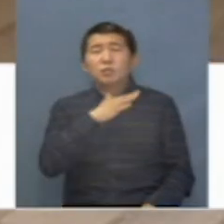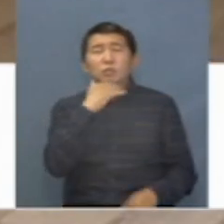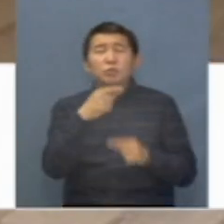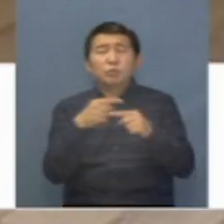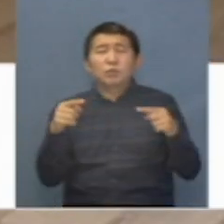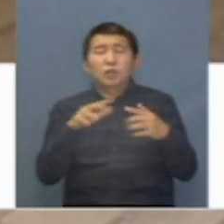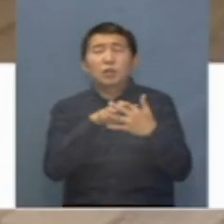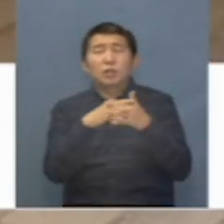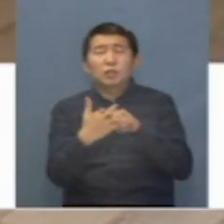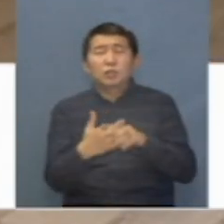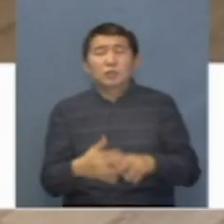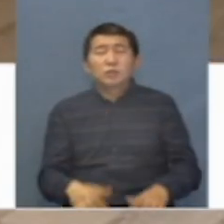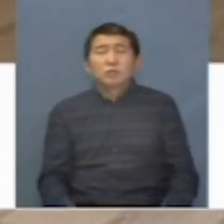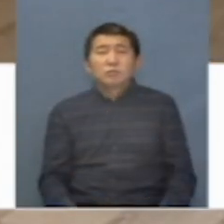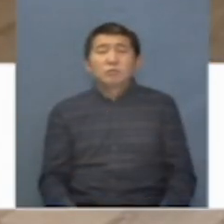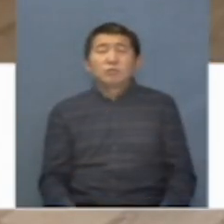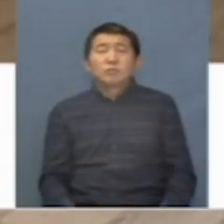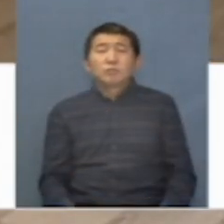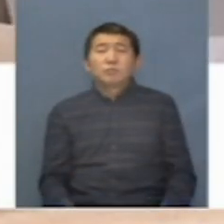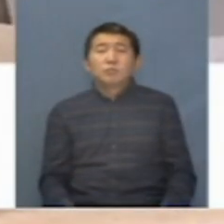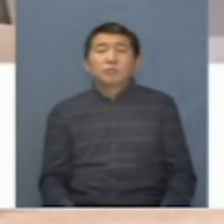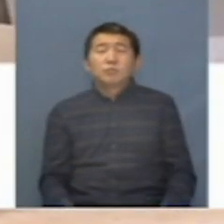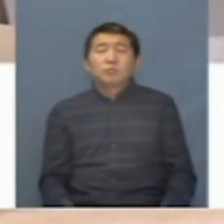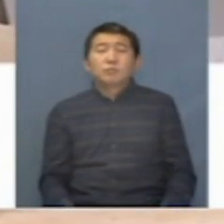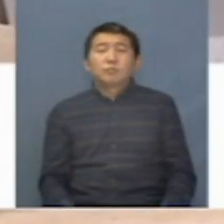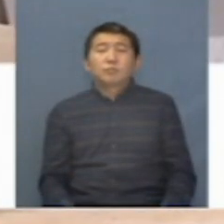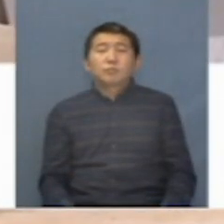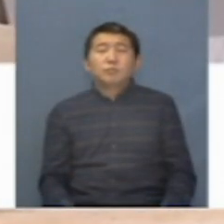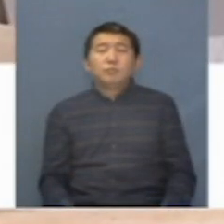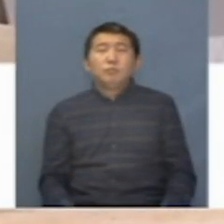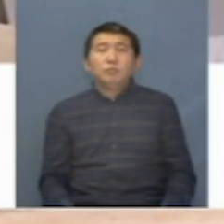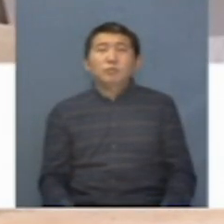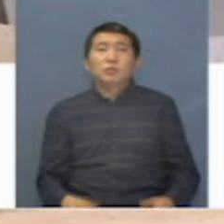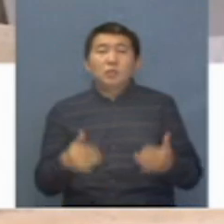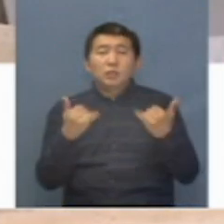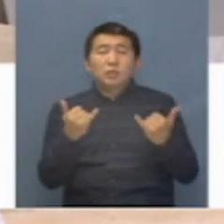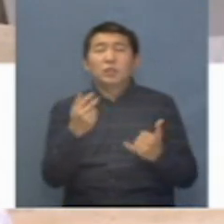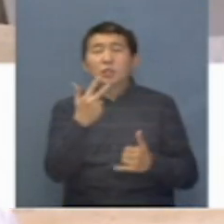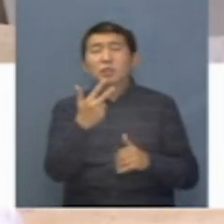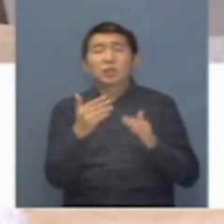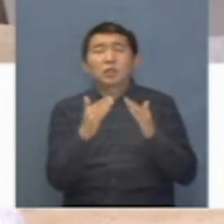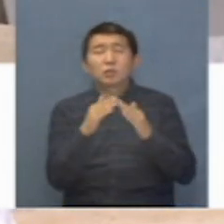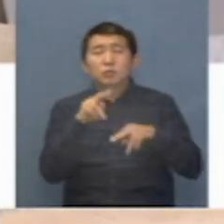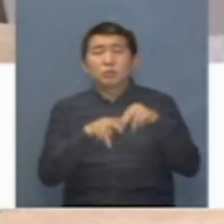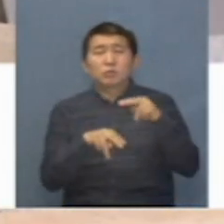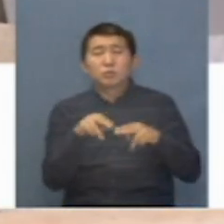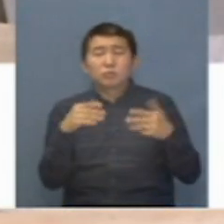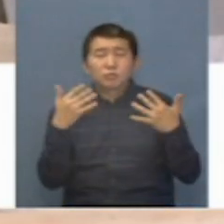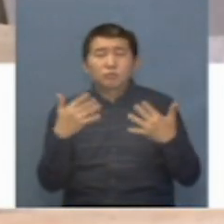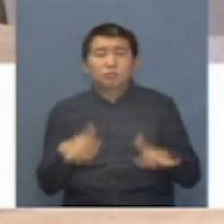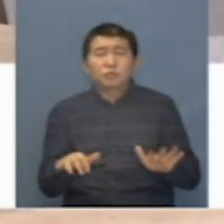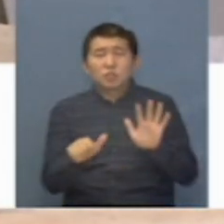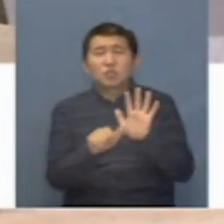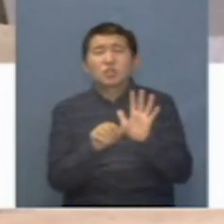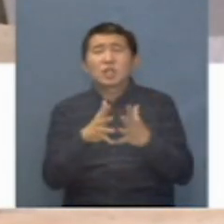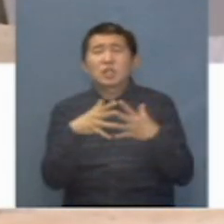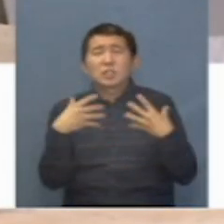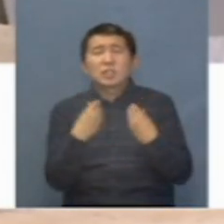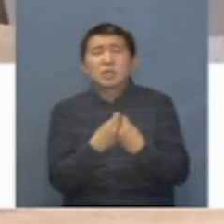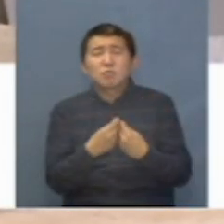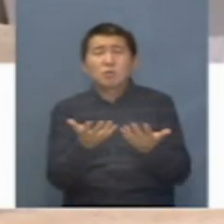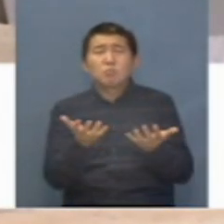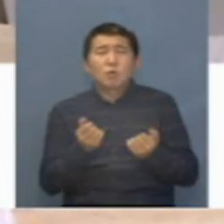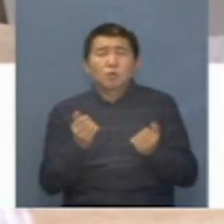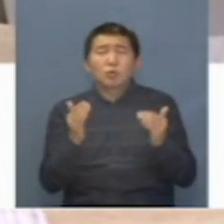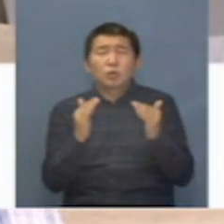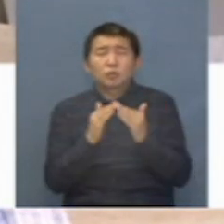ауылында көтеріліп жатқан 3 үйдің құрылысы аяқталуда. Қазір 3 үй салып қойды, 6 семьяға жақын арада Құдай қаласа